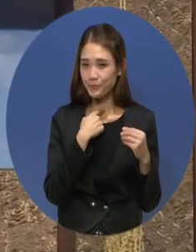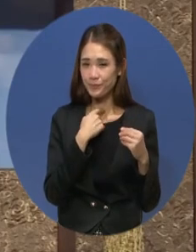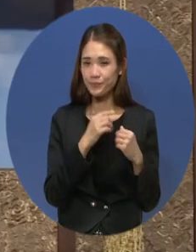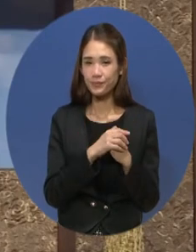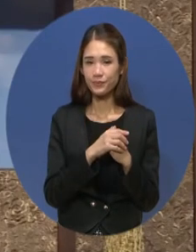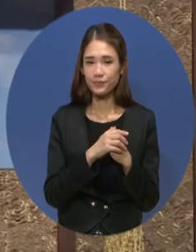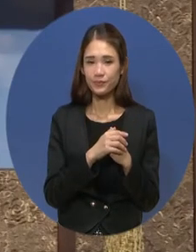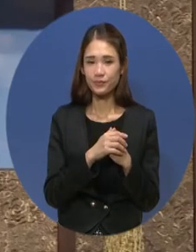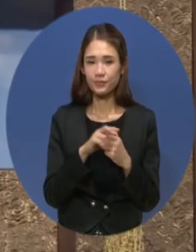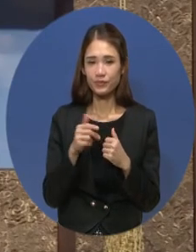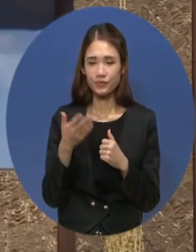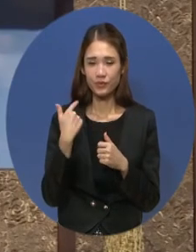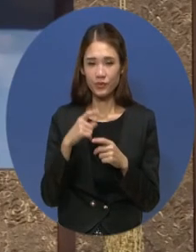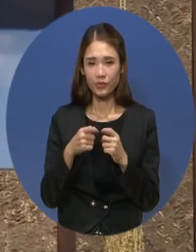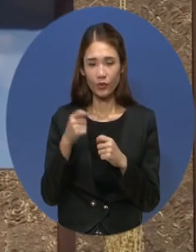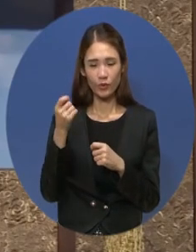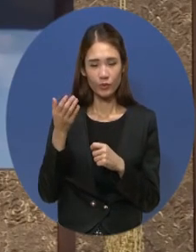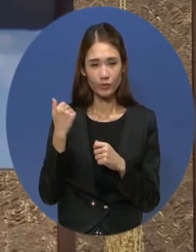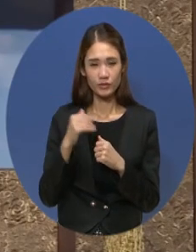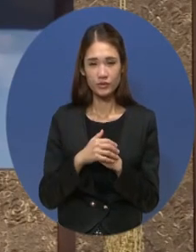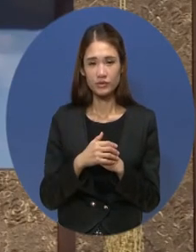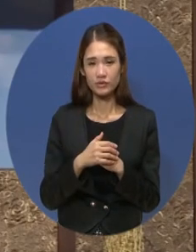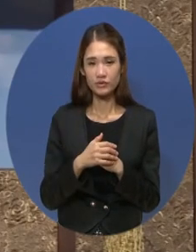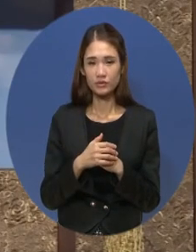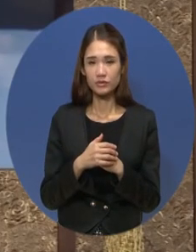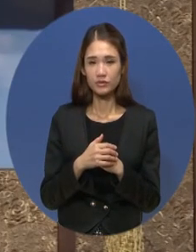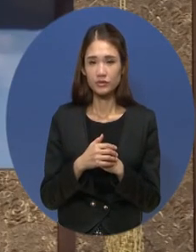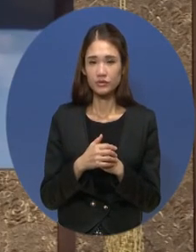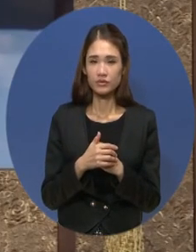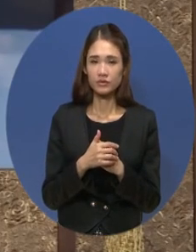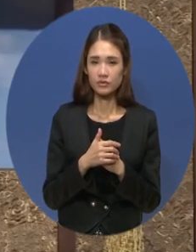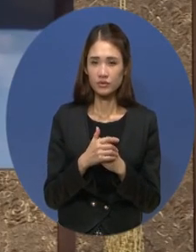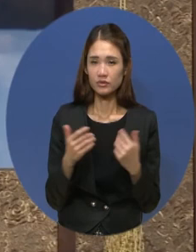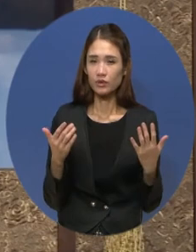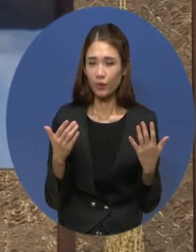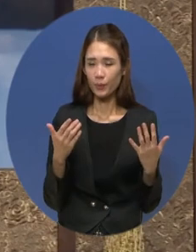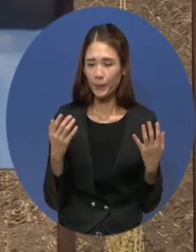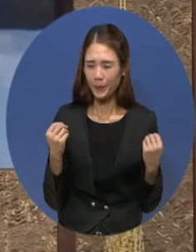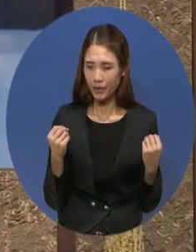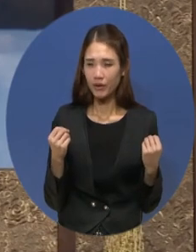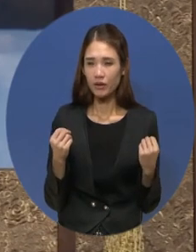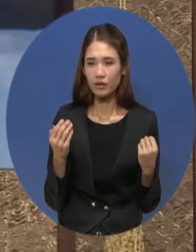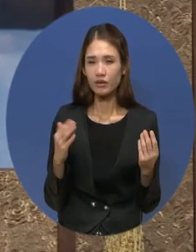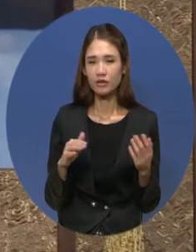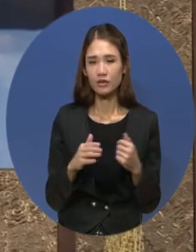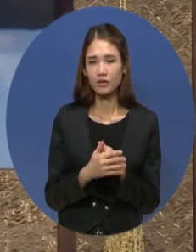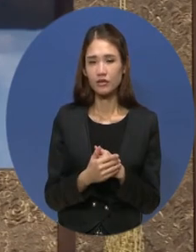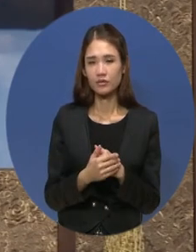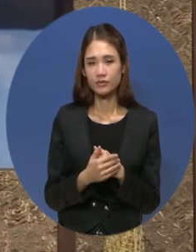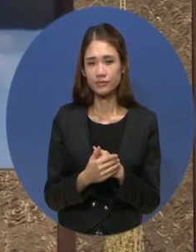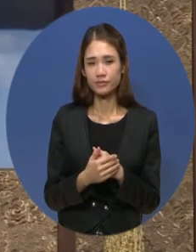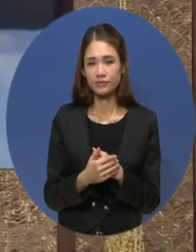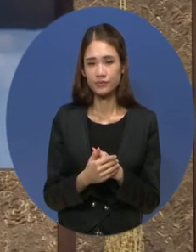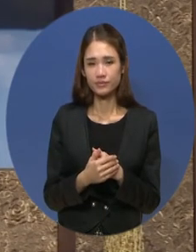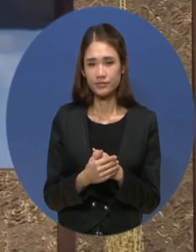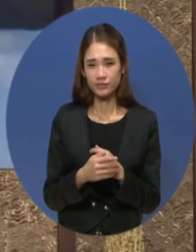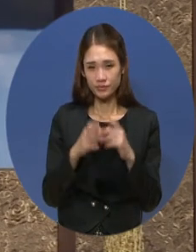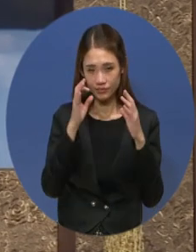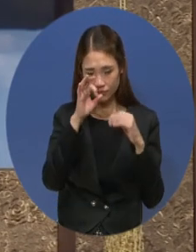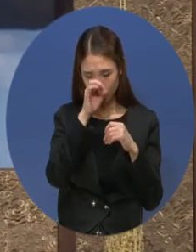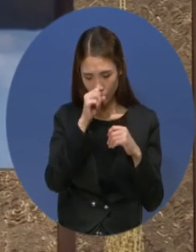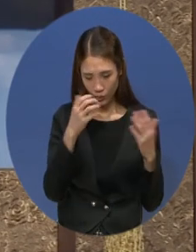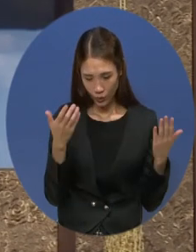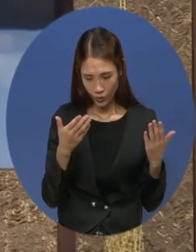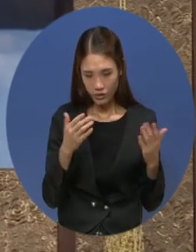지금으로부터 뭐 꽤 오래 정 네 그러니까 이제 뭐 큰 일도 많았죠 뭐 아주 고 보기좋은 아주 뭐